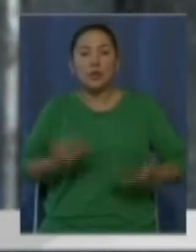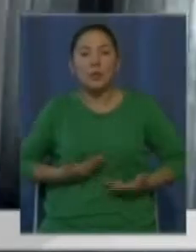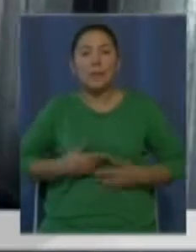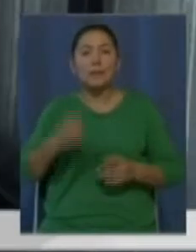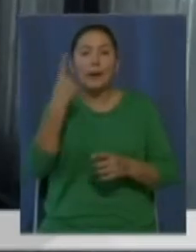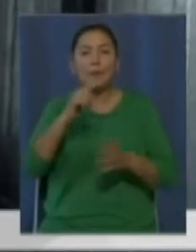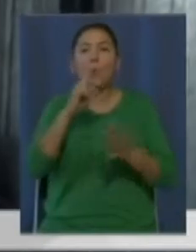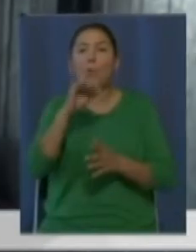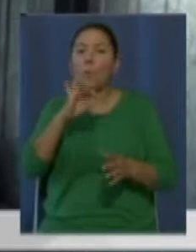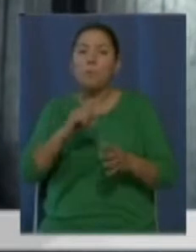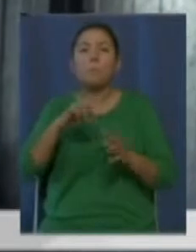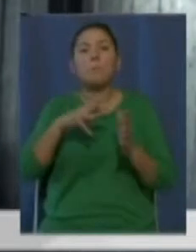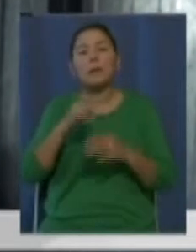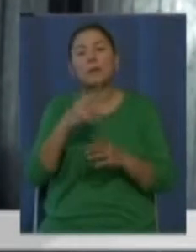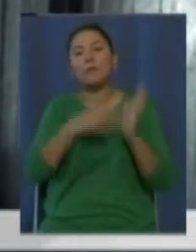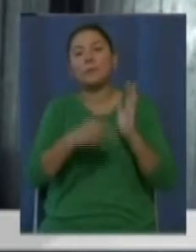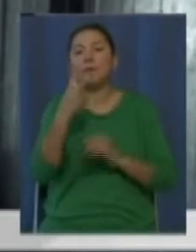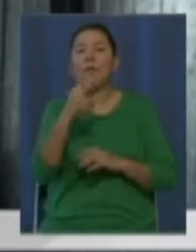отыр.